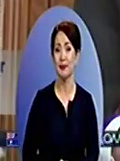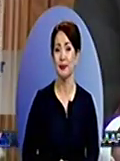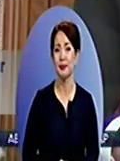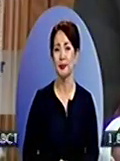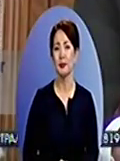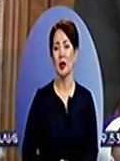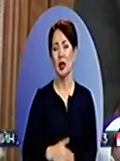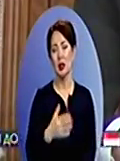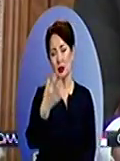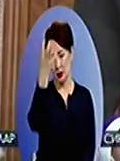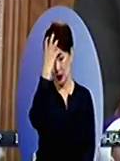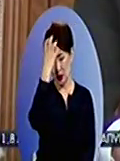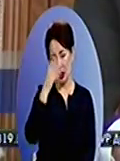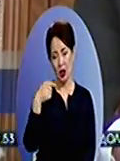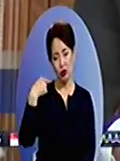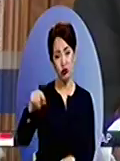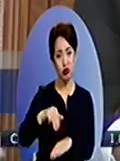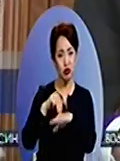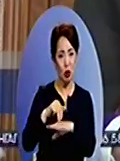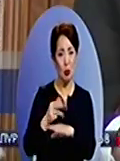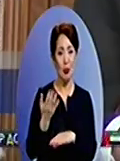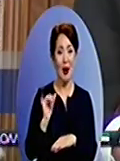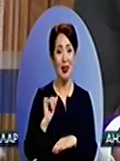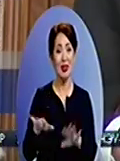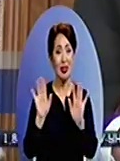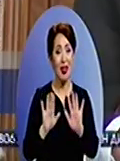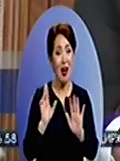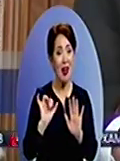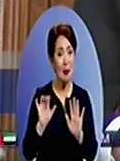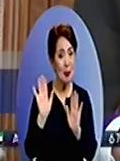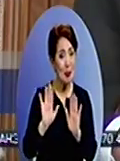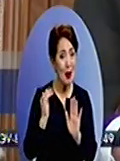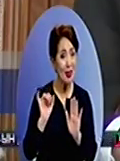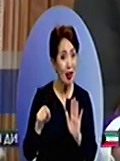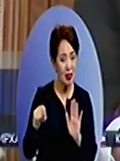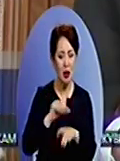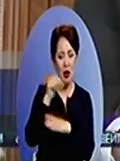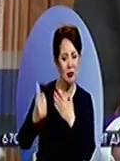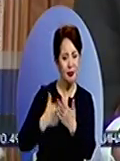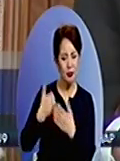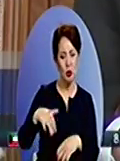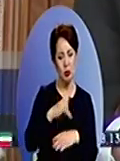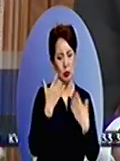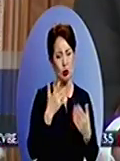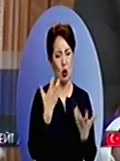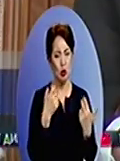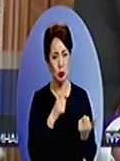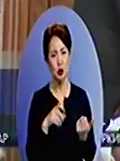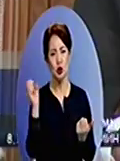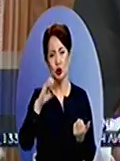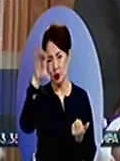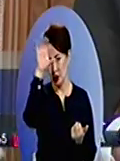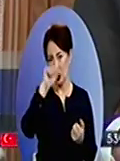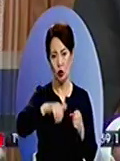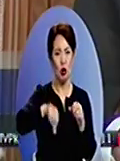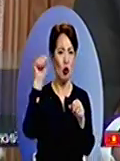Засгийн газрын тогтвортой байдлыг хангахын тулд бол улсын хурлдх олонх болж байгаа хүчин ерөнхий сайдыг огцруулах